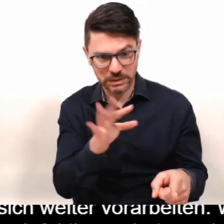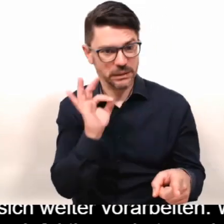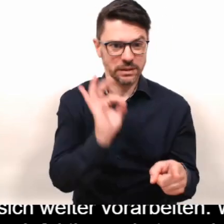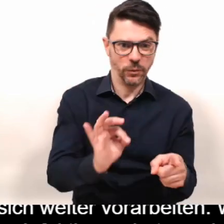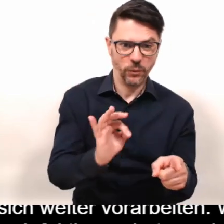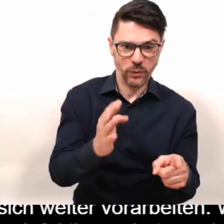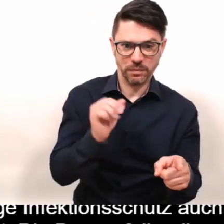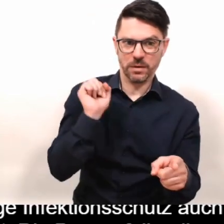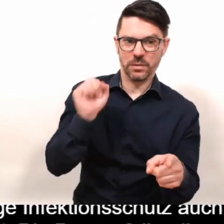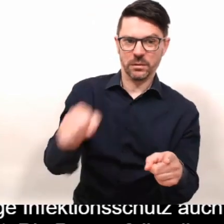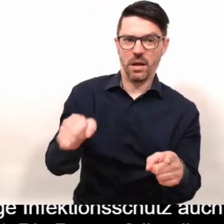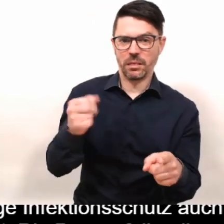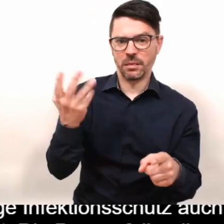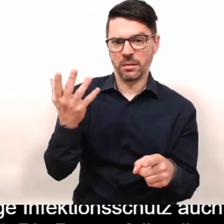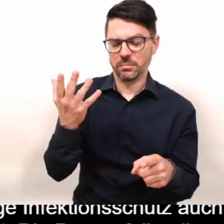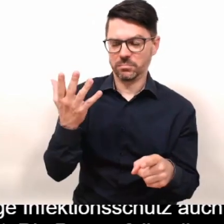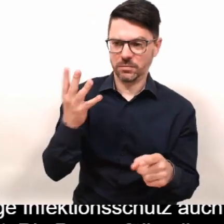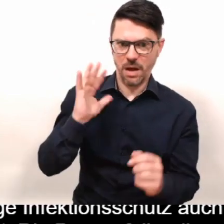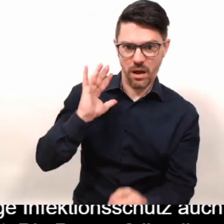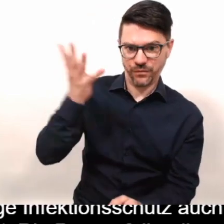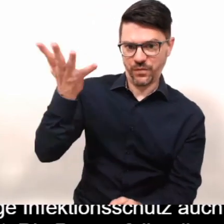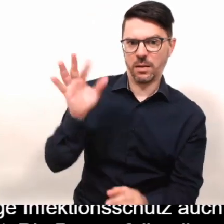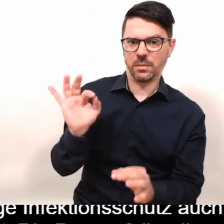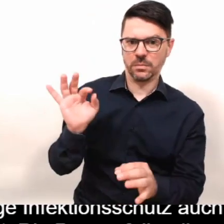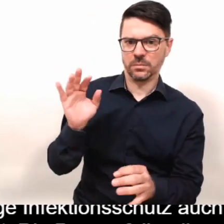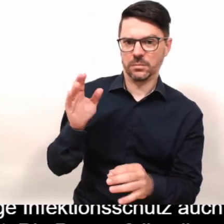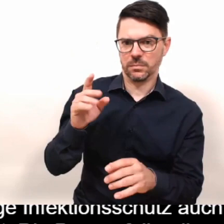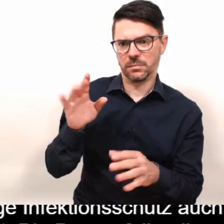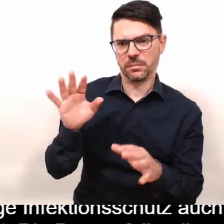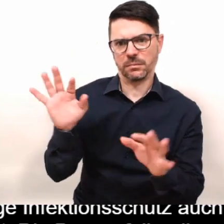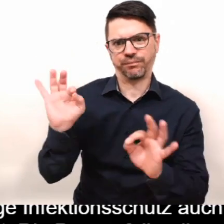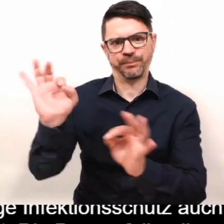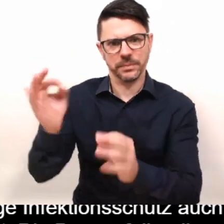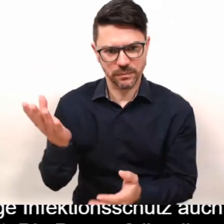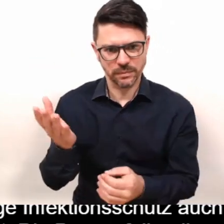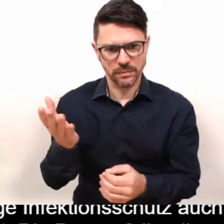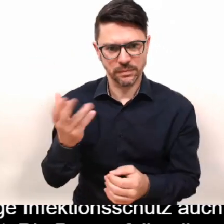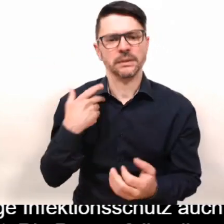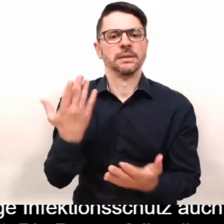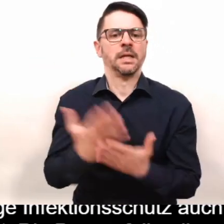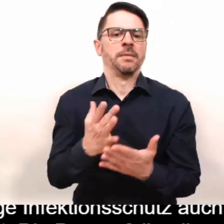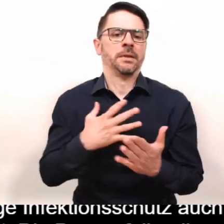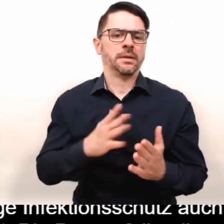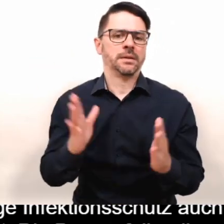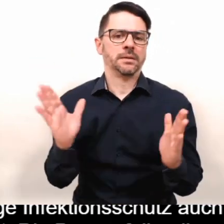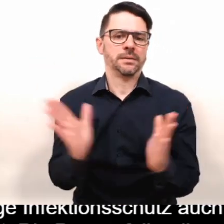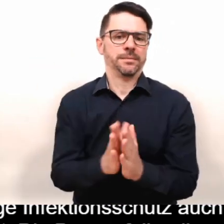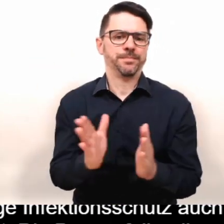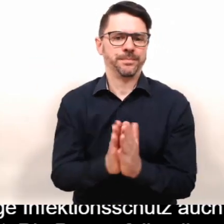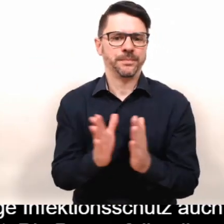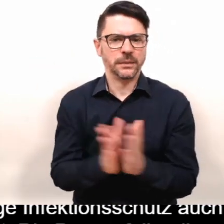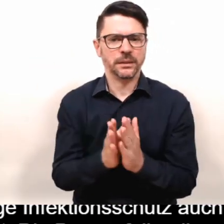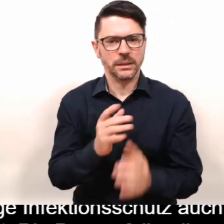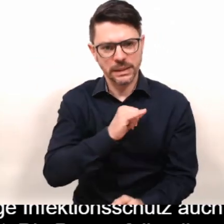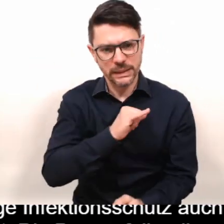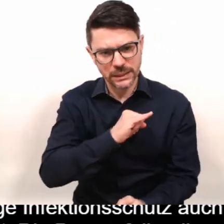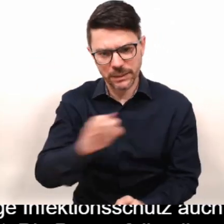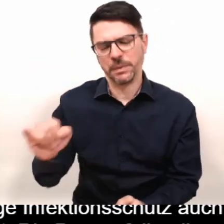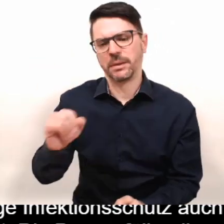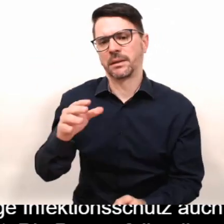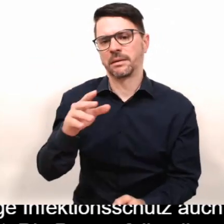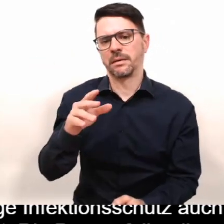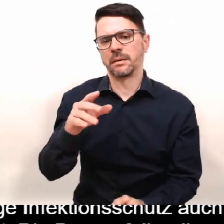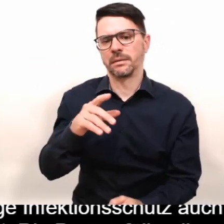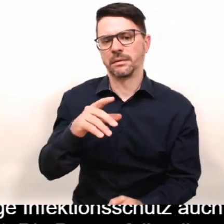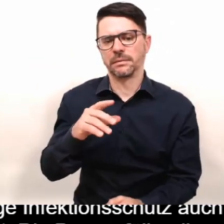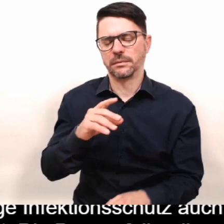es würde den Erfolg gefährden. Ich plädiere sehr stark dafür, wirklich immer diese Zeiträume abzuwarten, zu sehen, wie entwickelt sich es aktuell wirklich